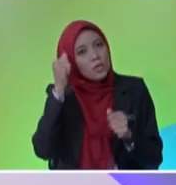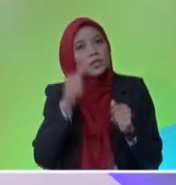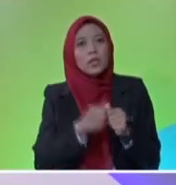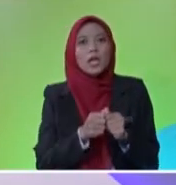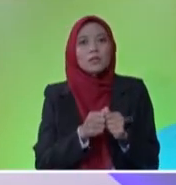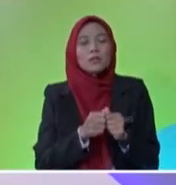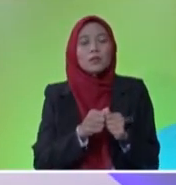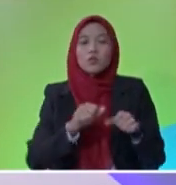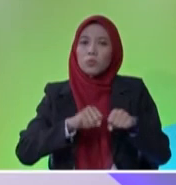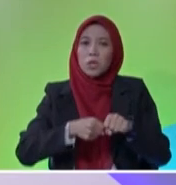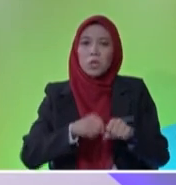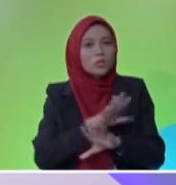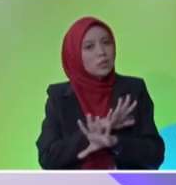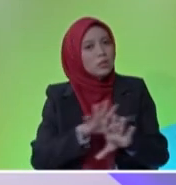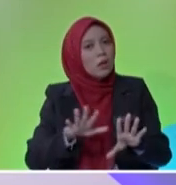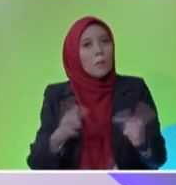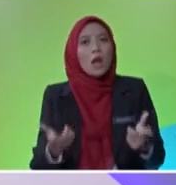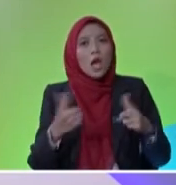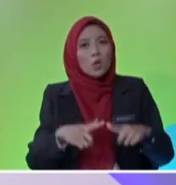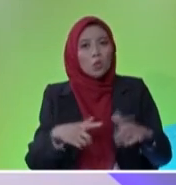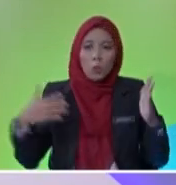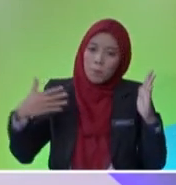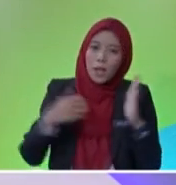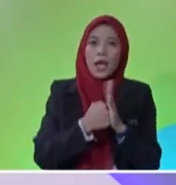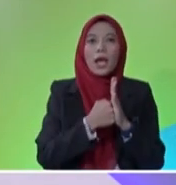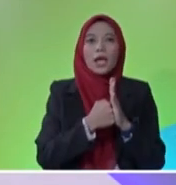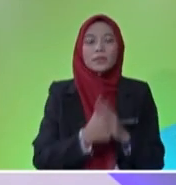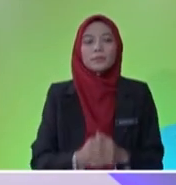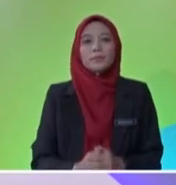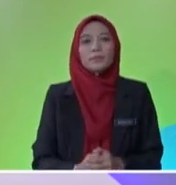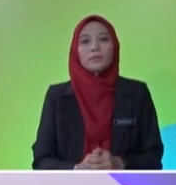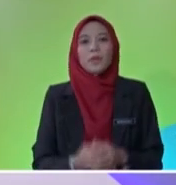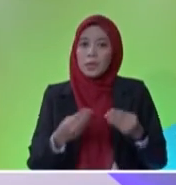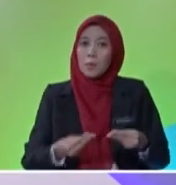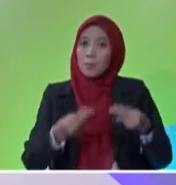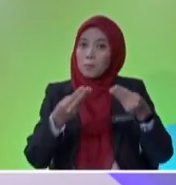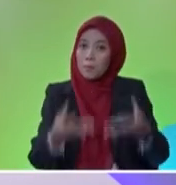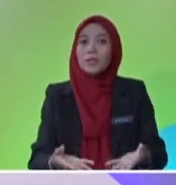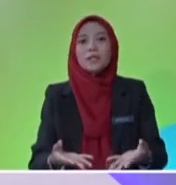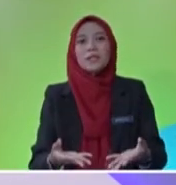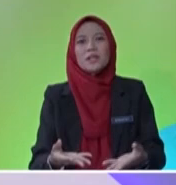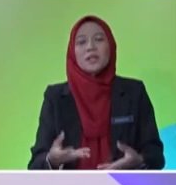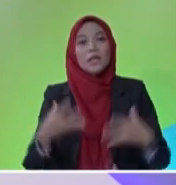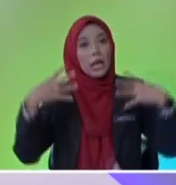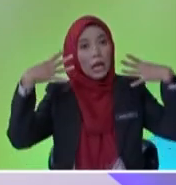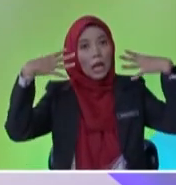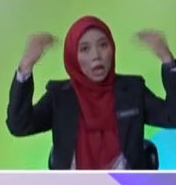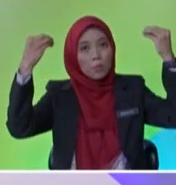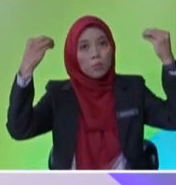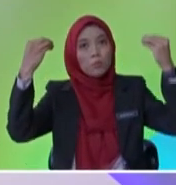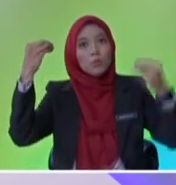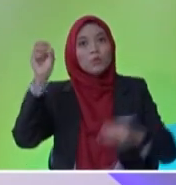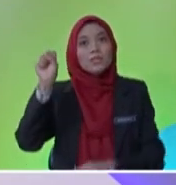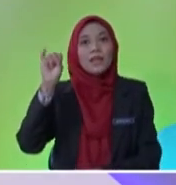lagi kemalangan Iya keputusan yang dibawa oleh Ade tujuan kita Bagito kentut pada akhir waktu itu bagi tiga juga